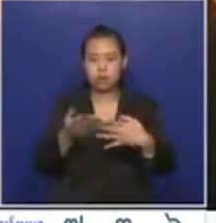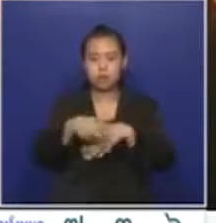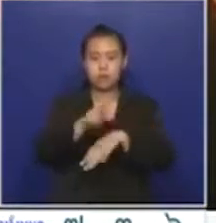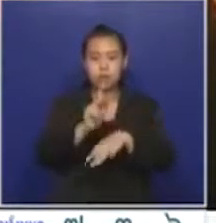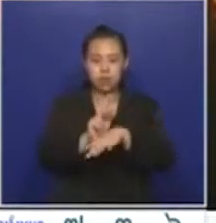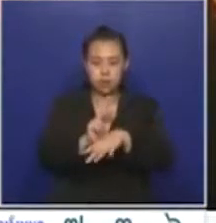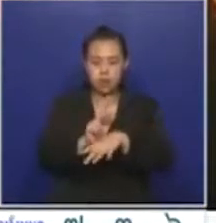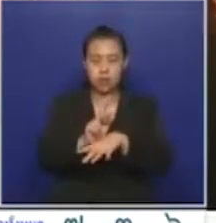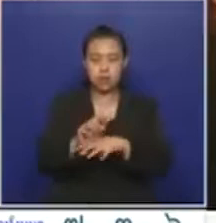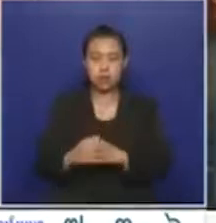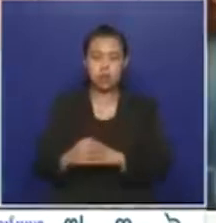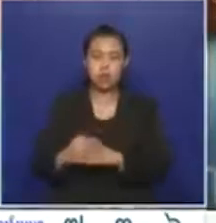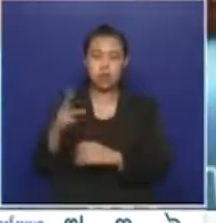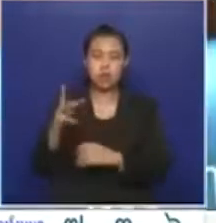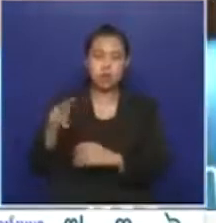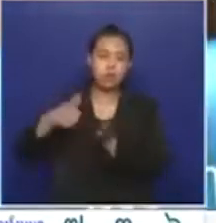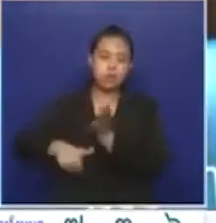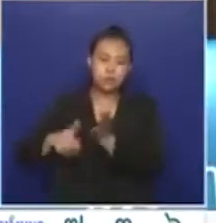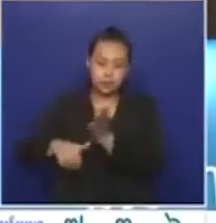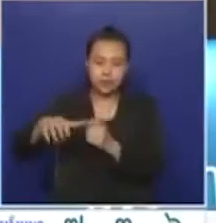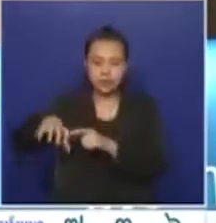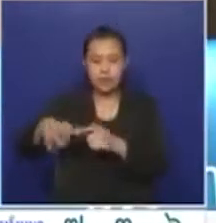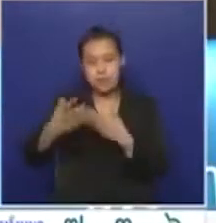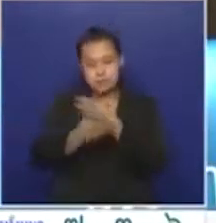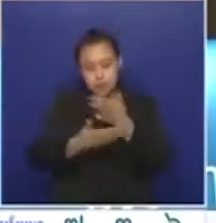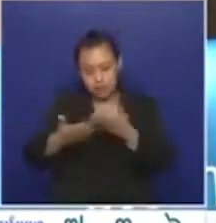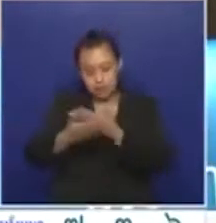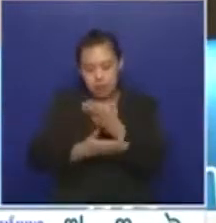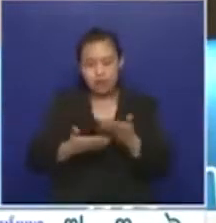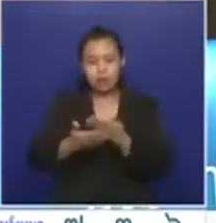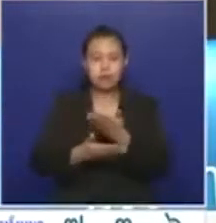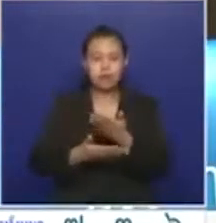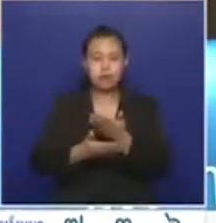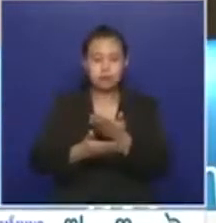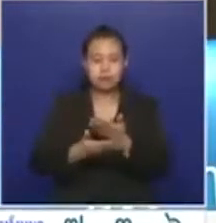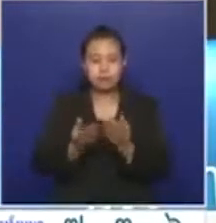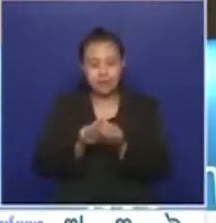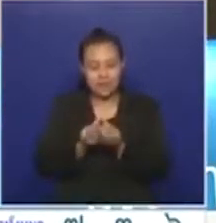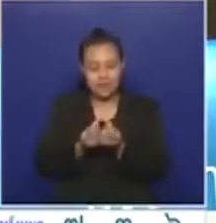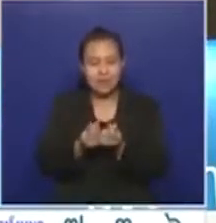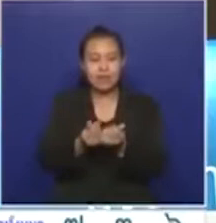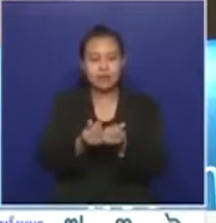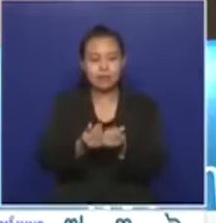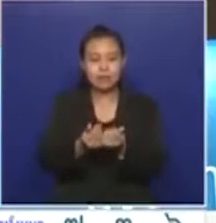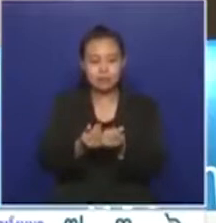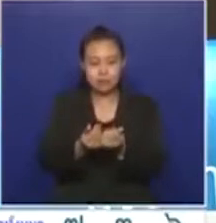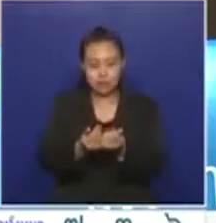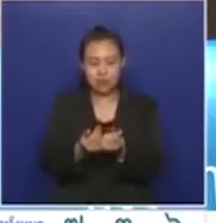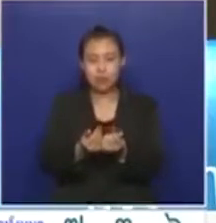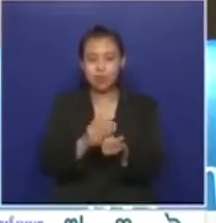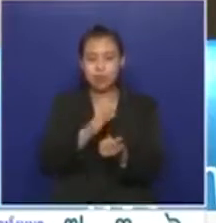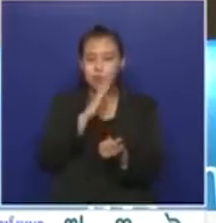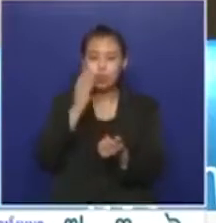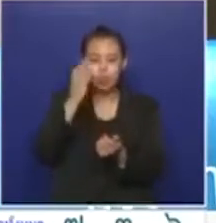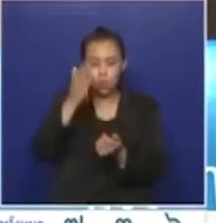ที่เกี่ยวข้องรวมทั้งกรมสรรพากรในการที่จะพิจารณาข้อสังเกตต่างๆเหล่านี้อย่างละเอียดรอบคอบเพื่อที่จะก้าวย่างเข้าสู่ความตก